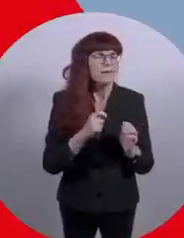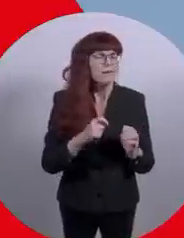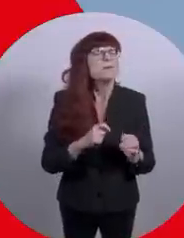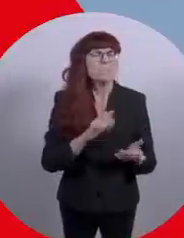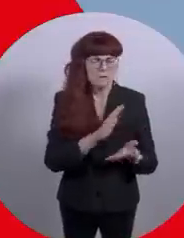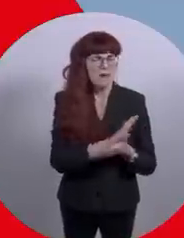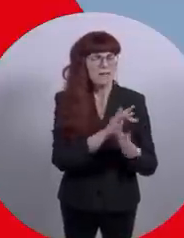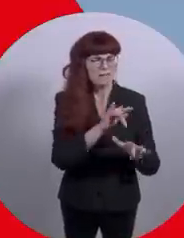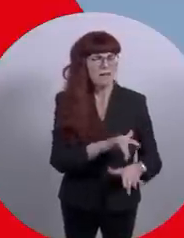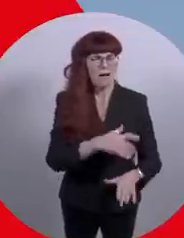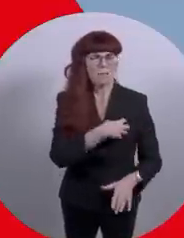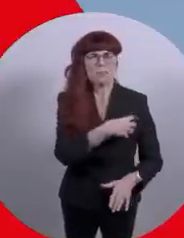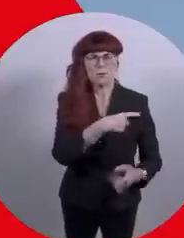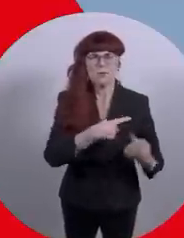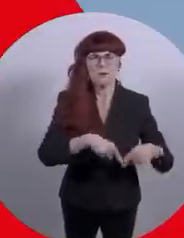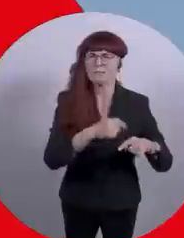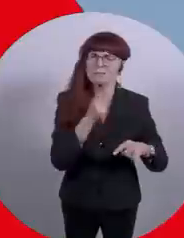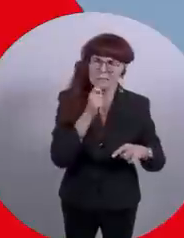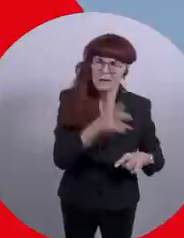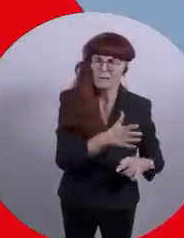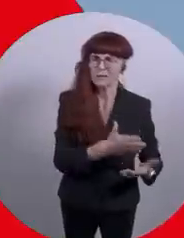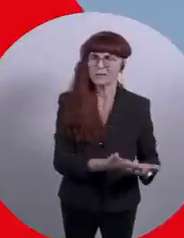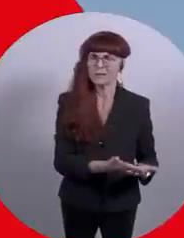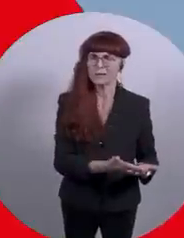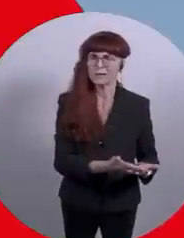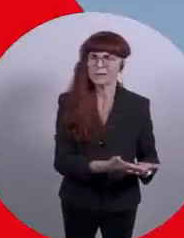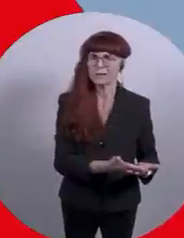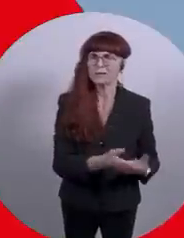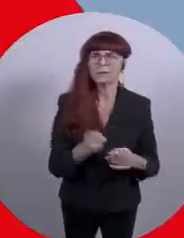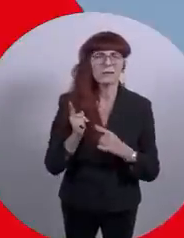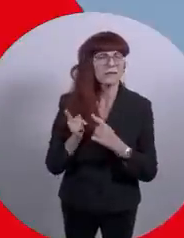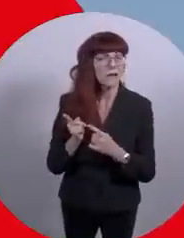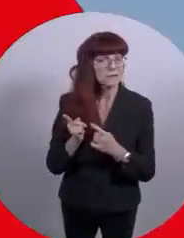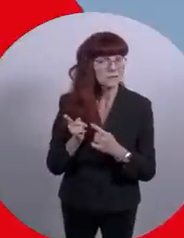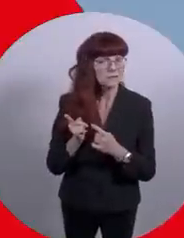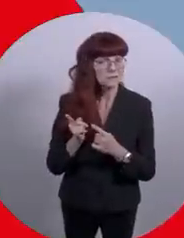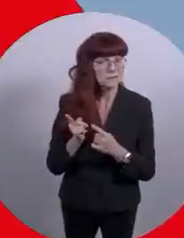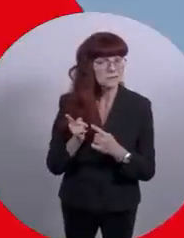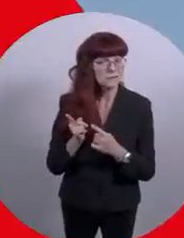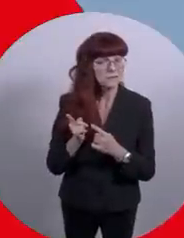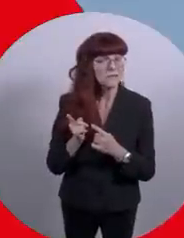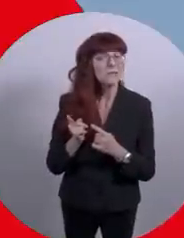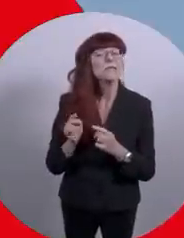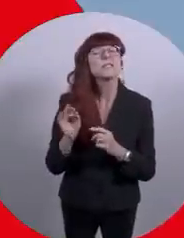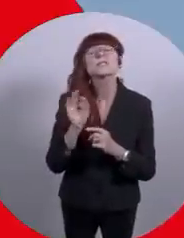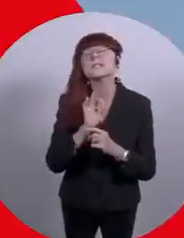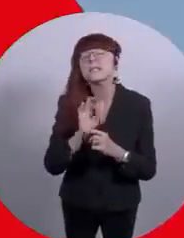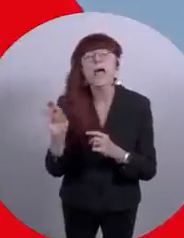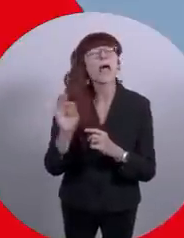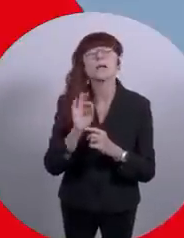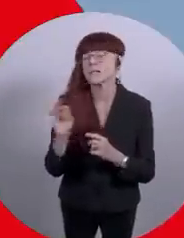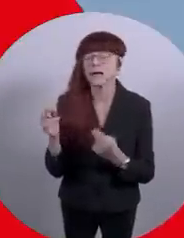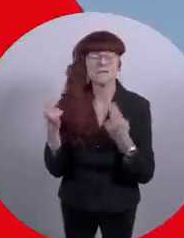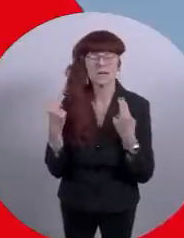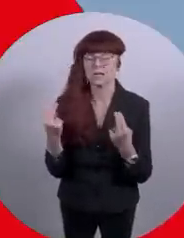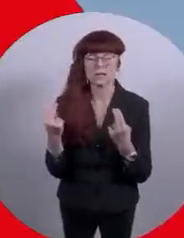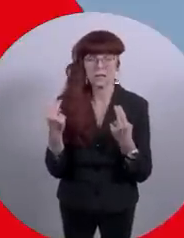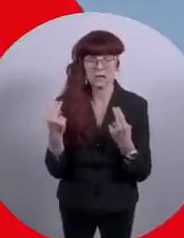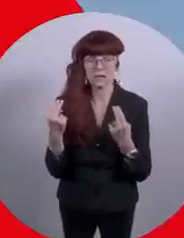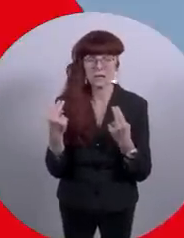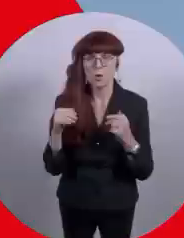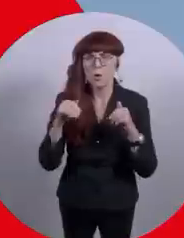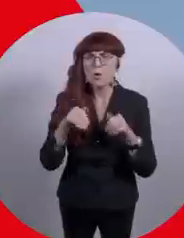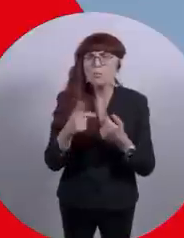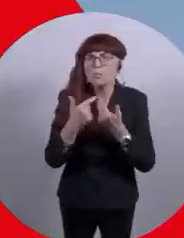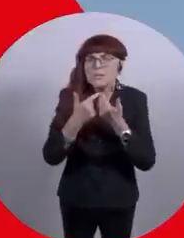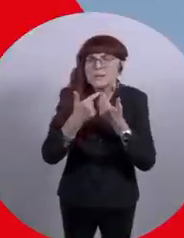im Burgenland es ist immanent wichtig auch zu erklären